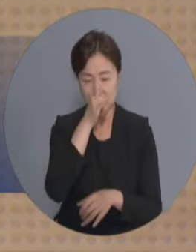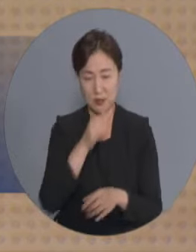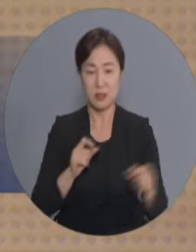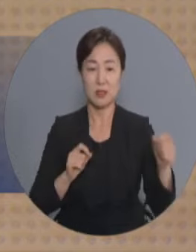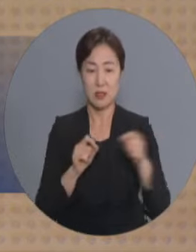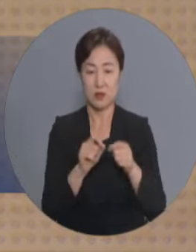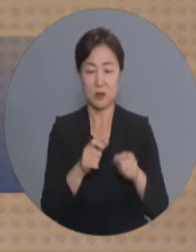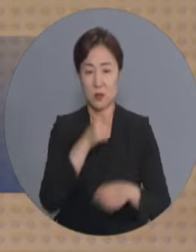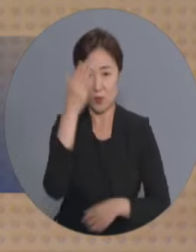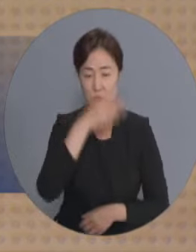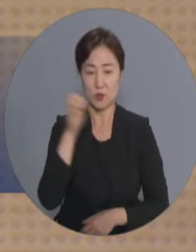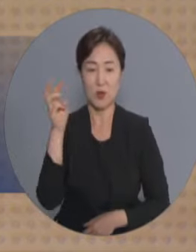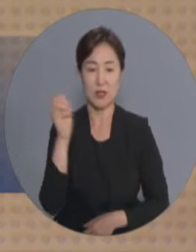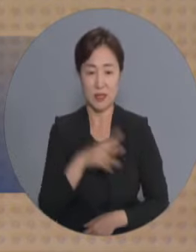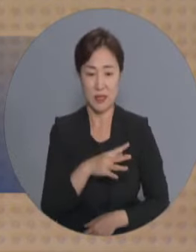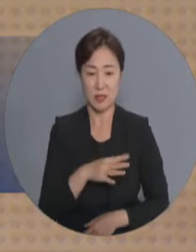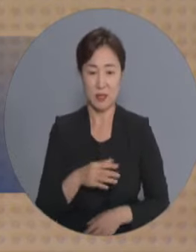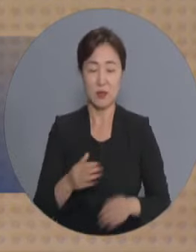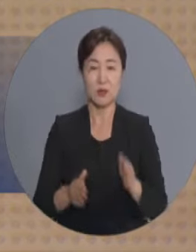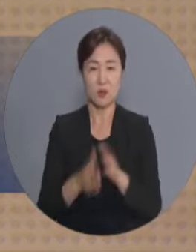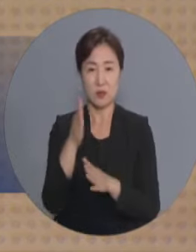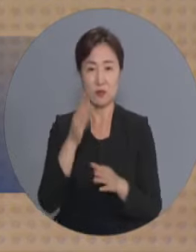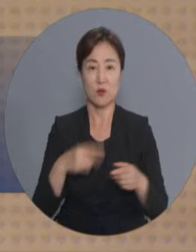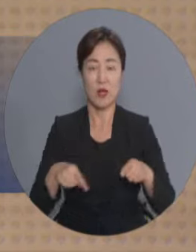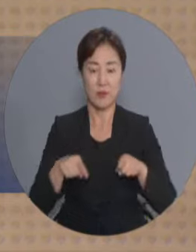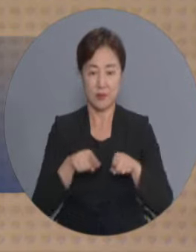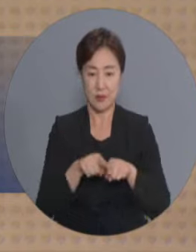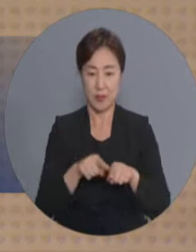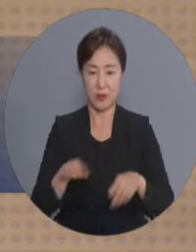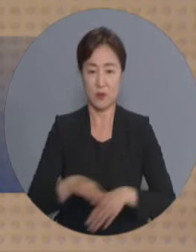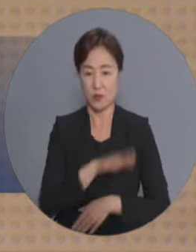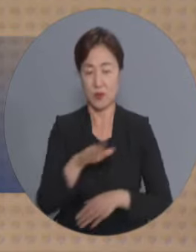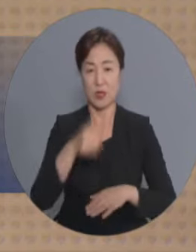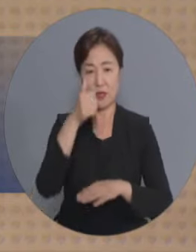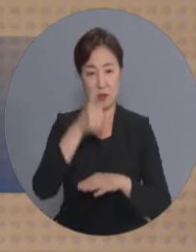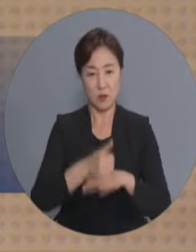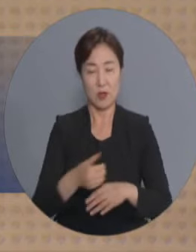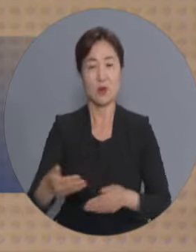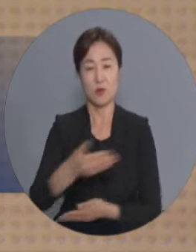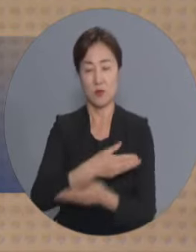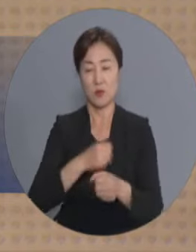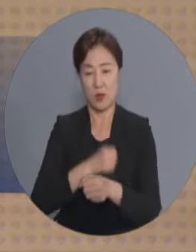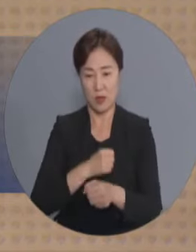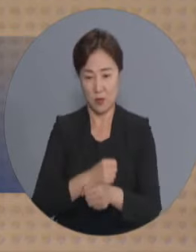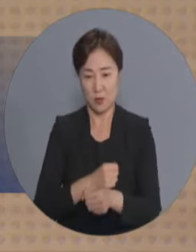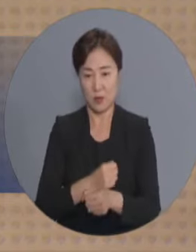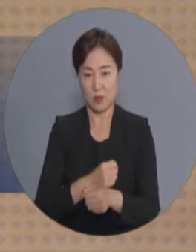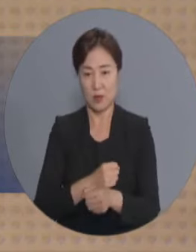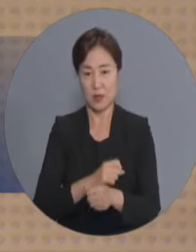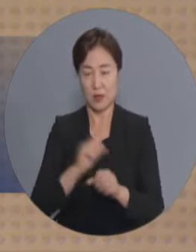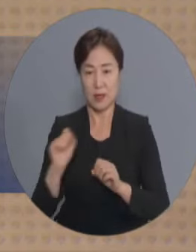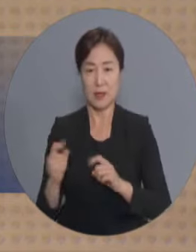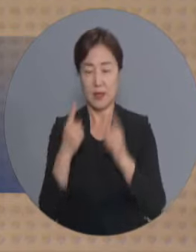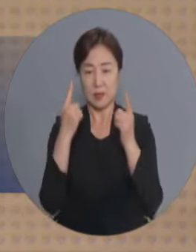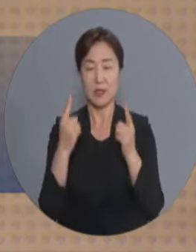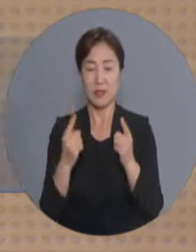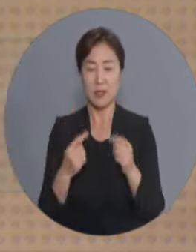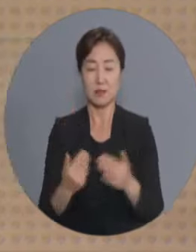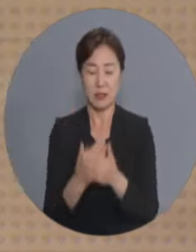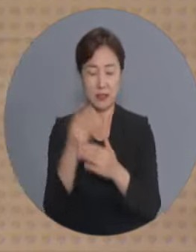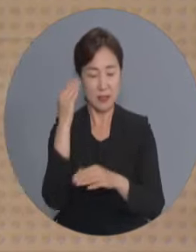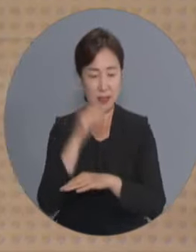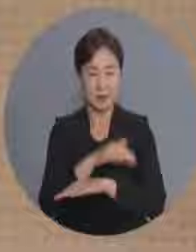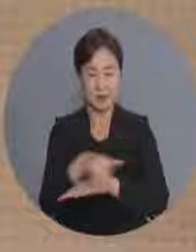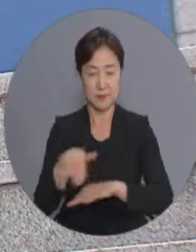인접, 여수, 광양 등 도시들과 우리의 성과를 공유하고 상생해